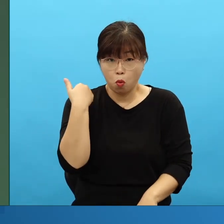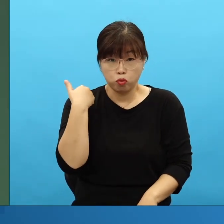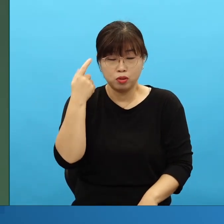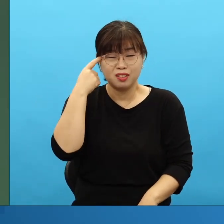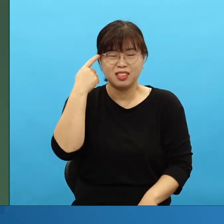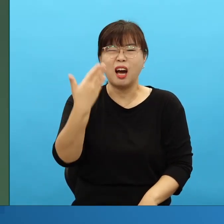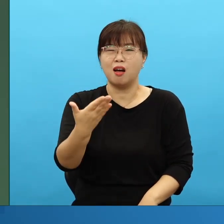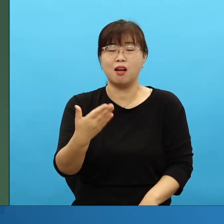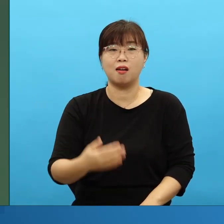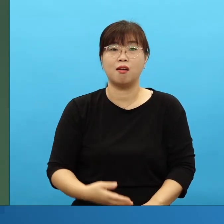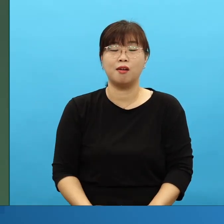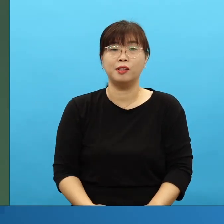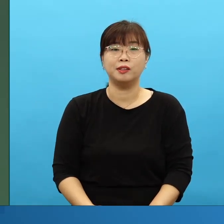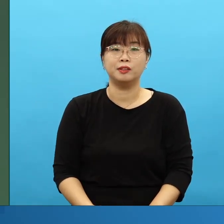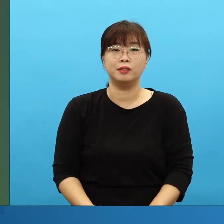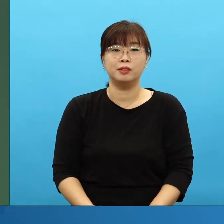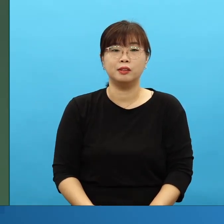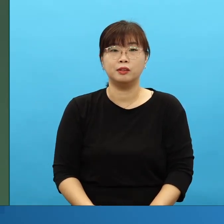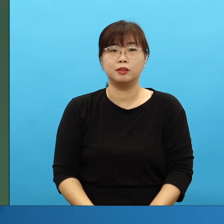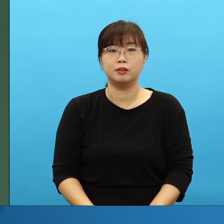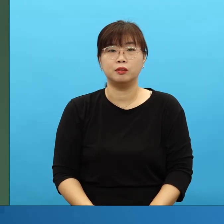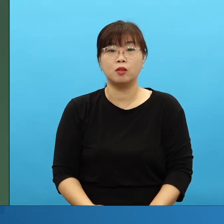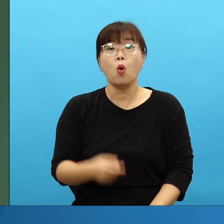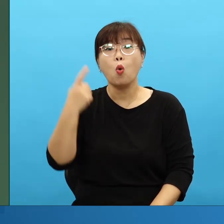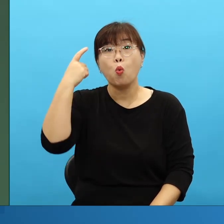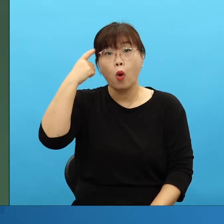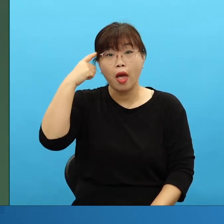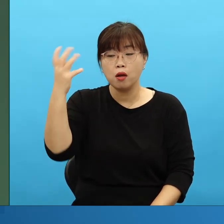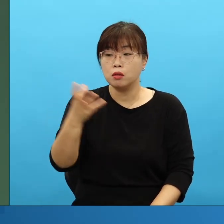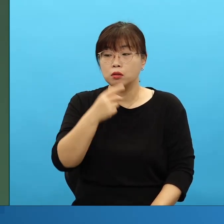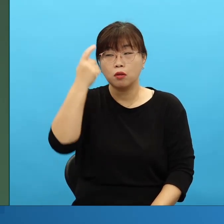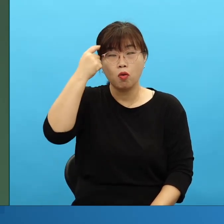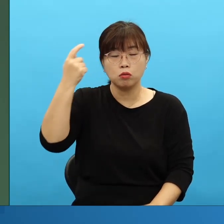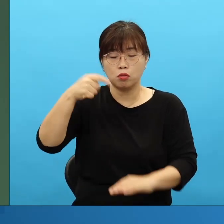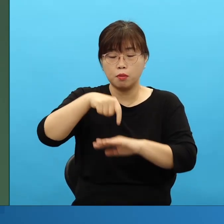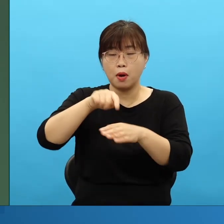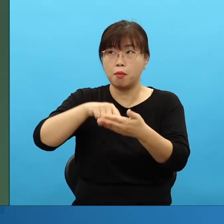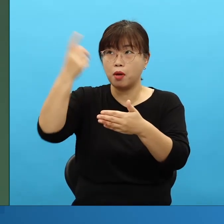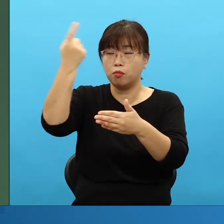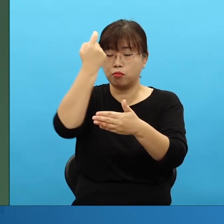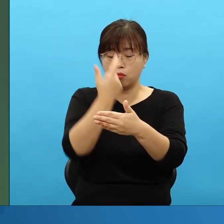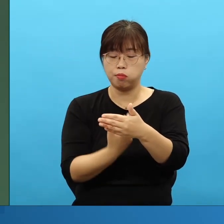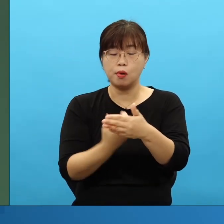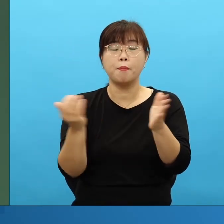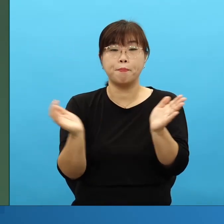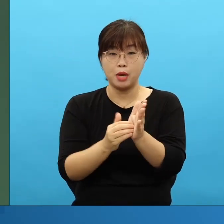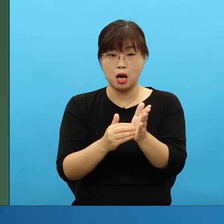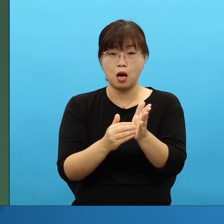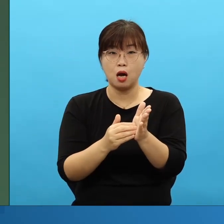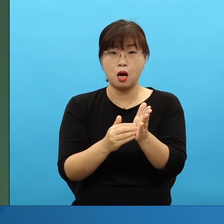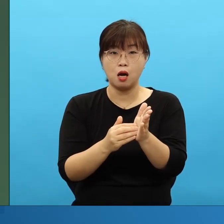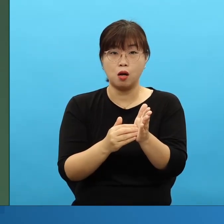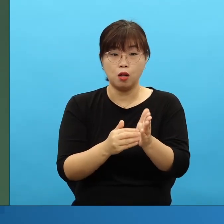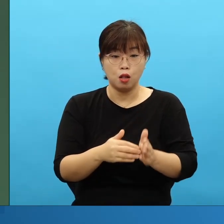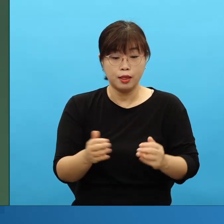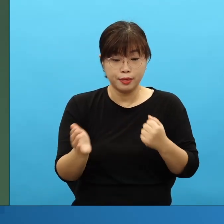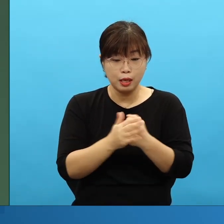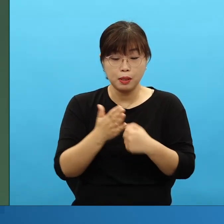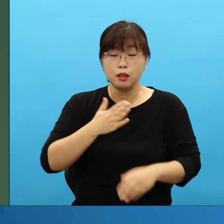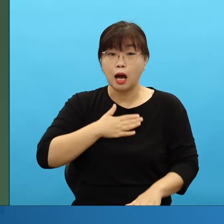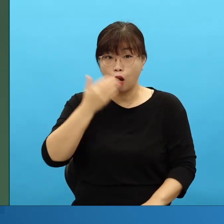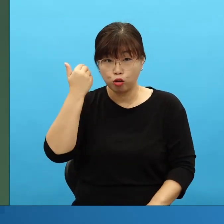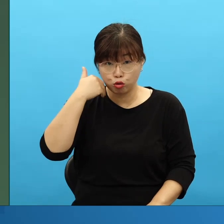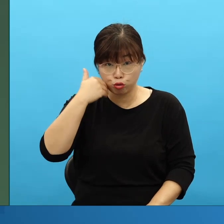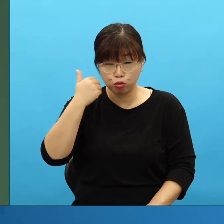God indwells in you? 왜냐? 성령이 거하시기 때문에 하나님의 성전이요 하나님의